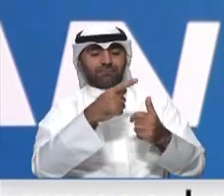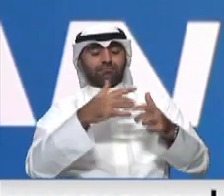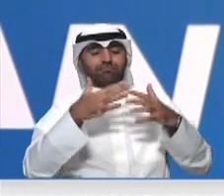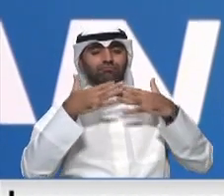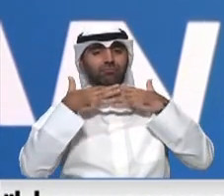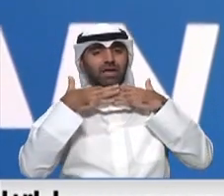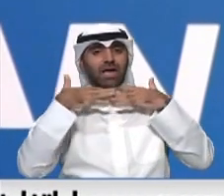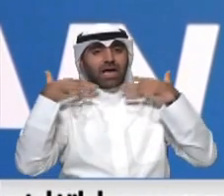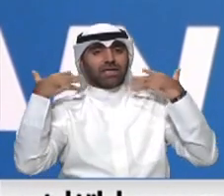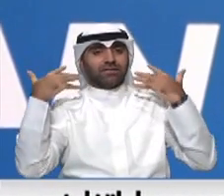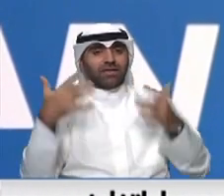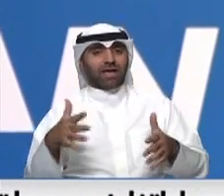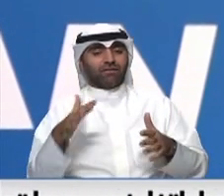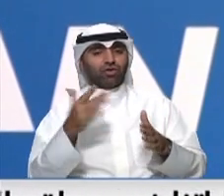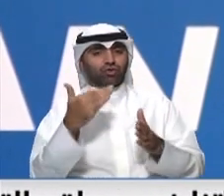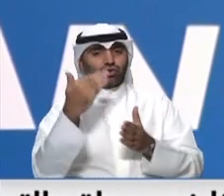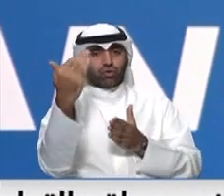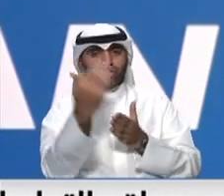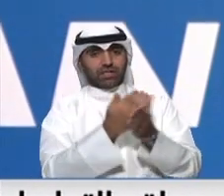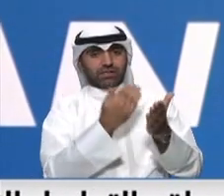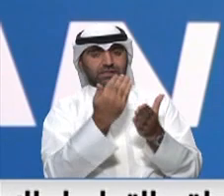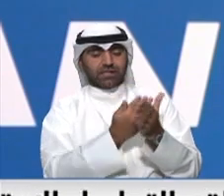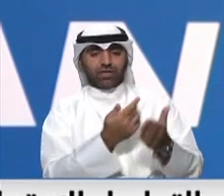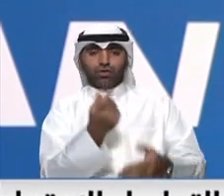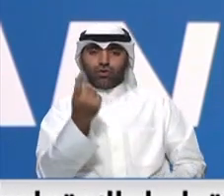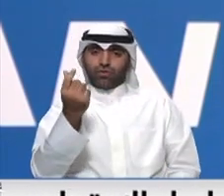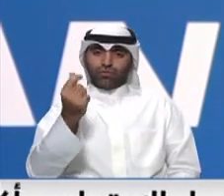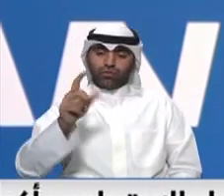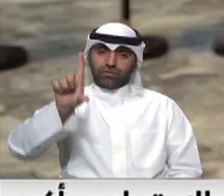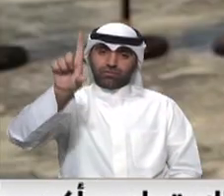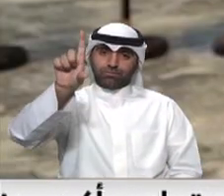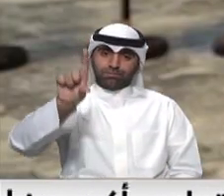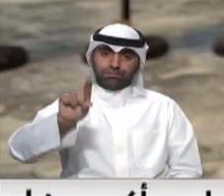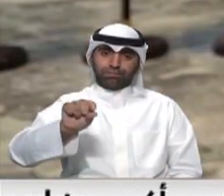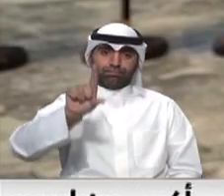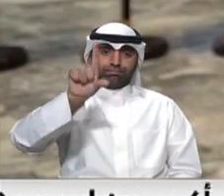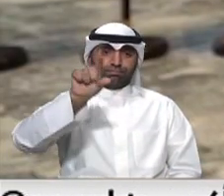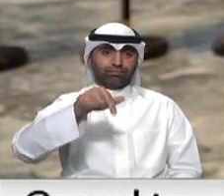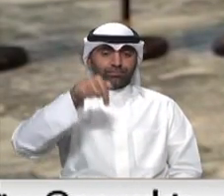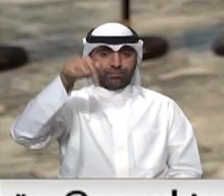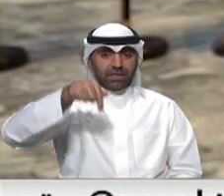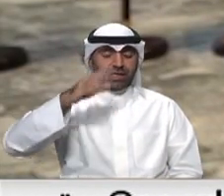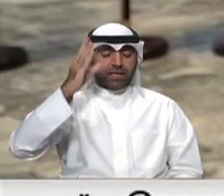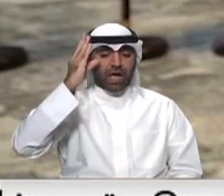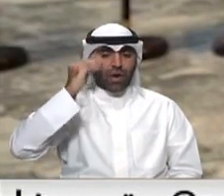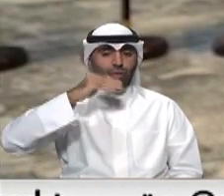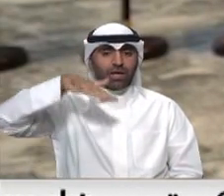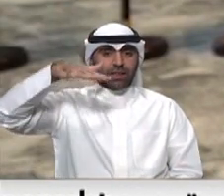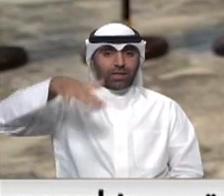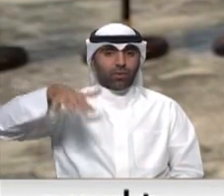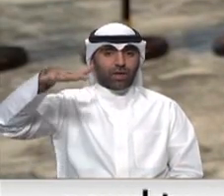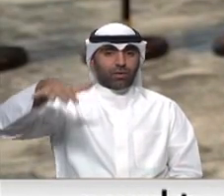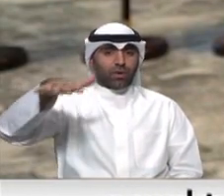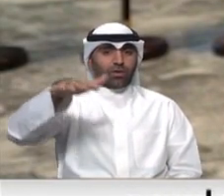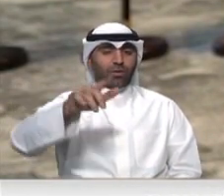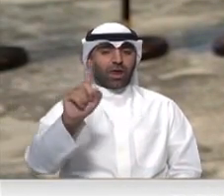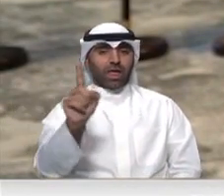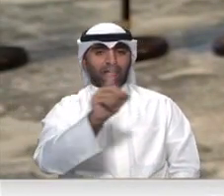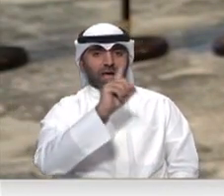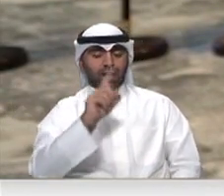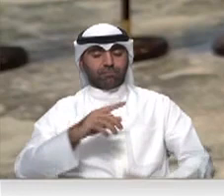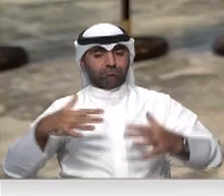بانعدام الاستقرار في هذه المنطقه تاكيد من القمه العربيه الاقتصاديه